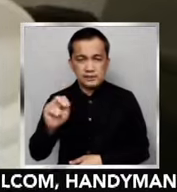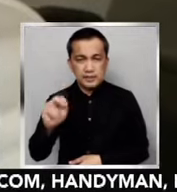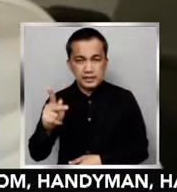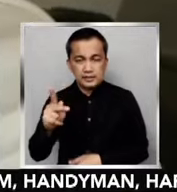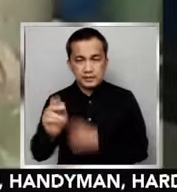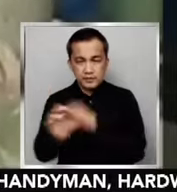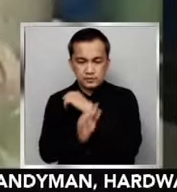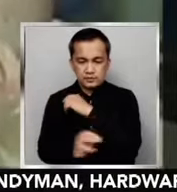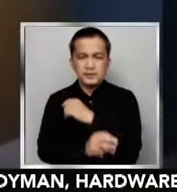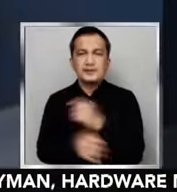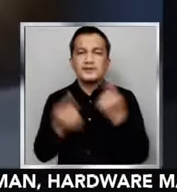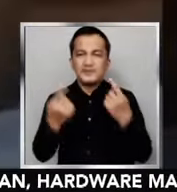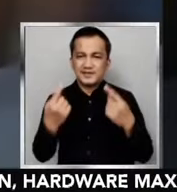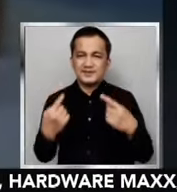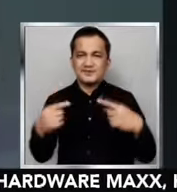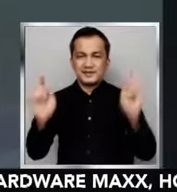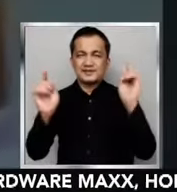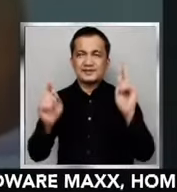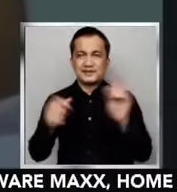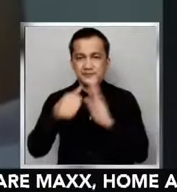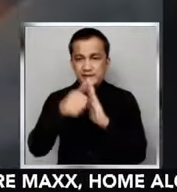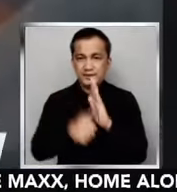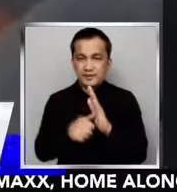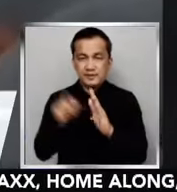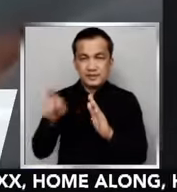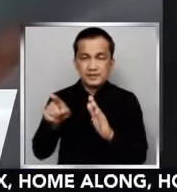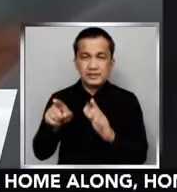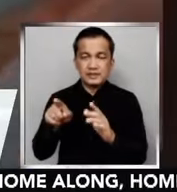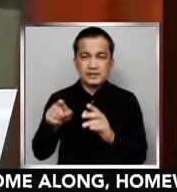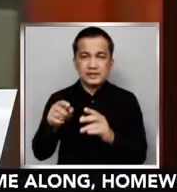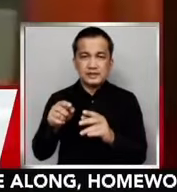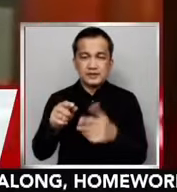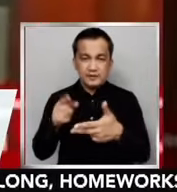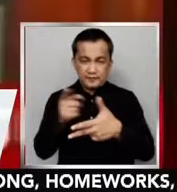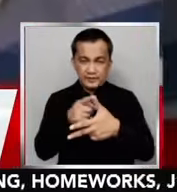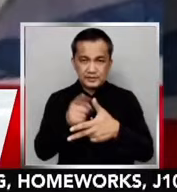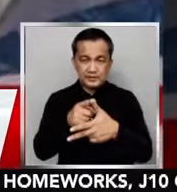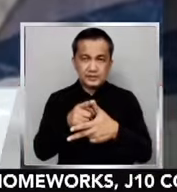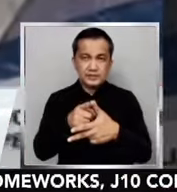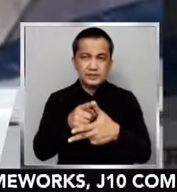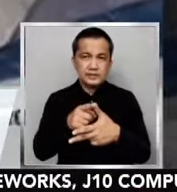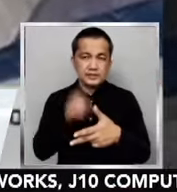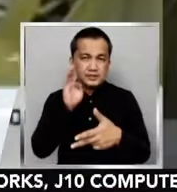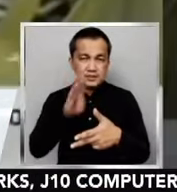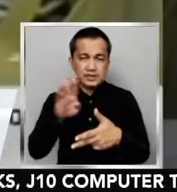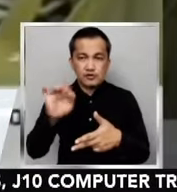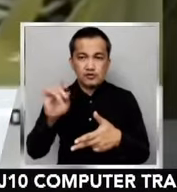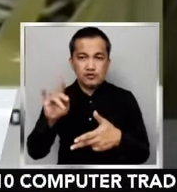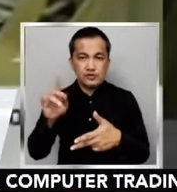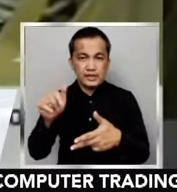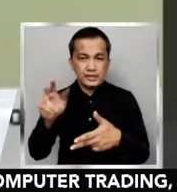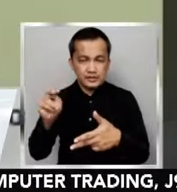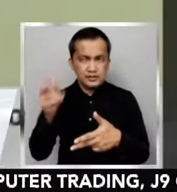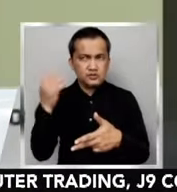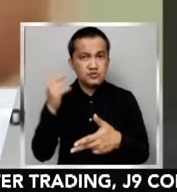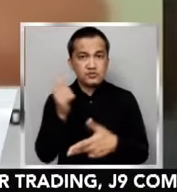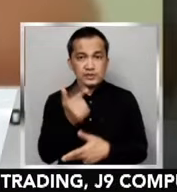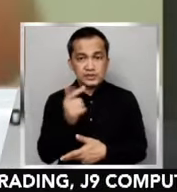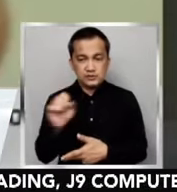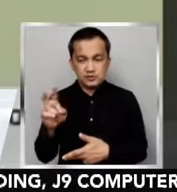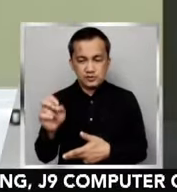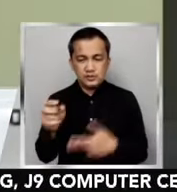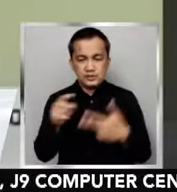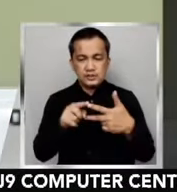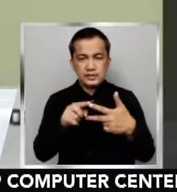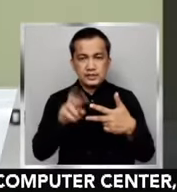matagumpay na napa operahan ng kanyang panganay na kapatid na si Royal Dan Nong 2012 at si Raven